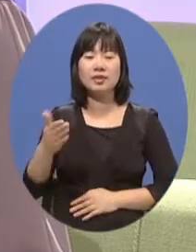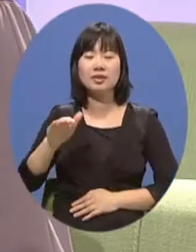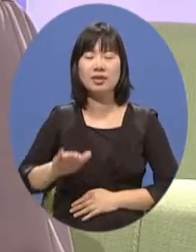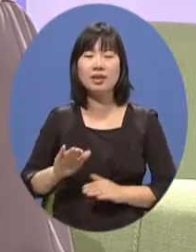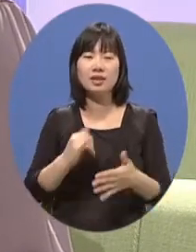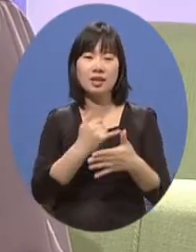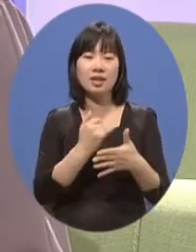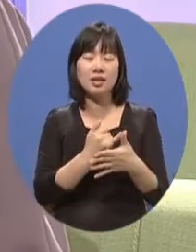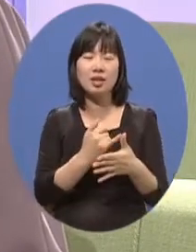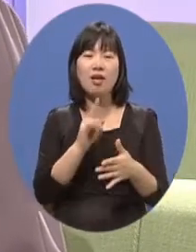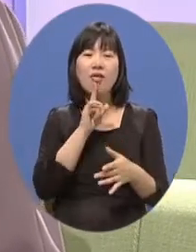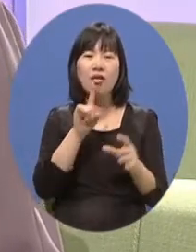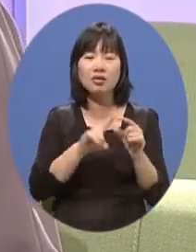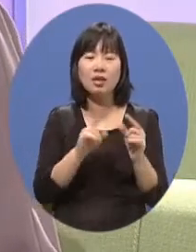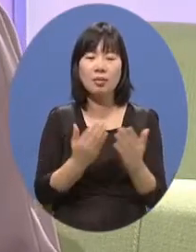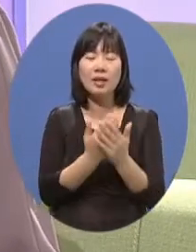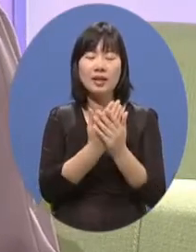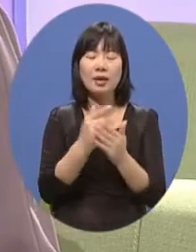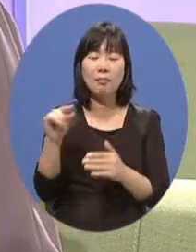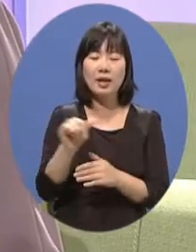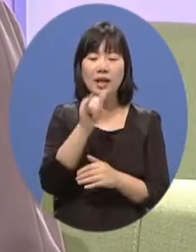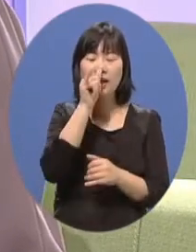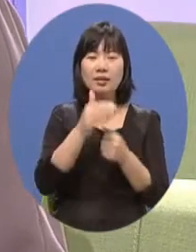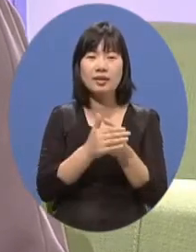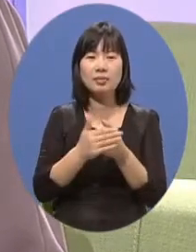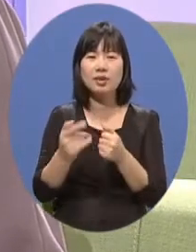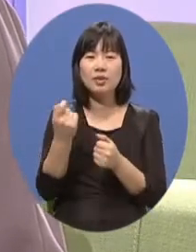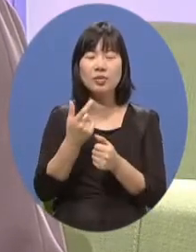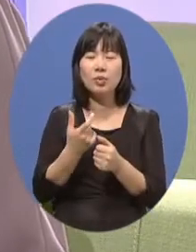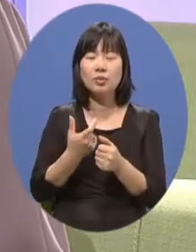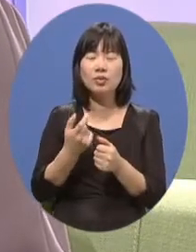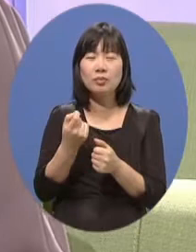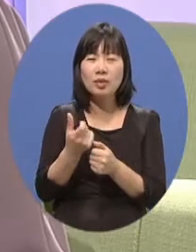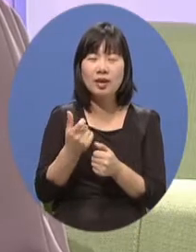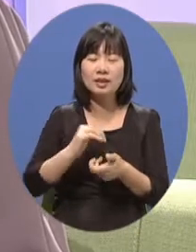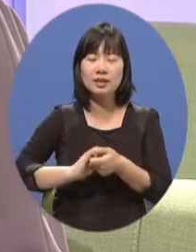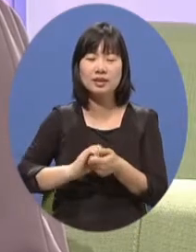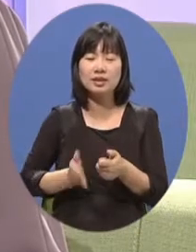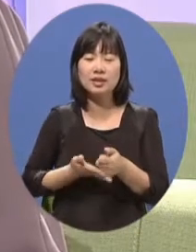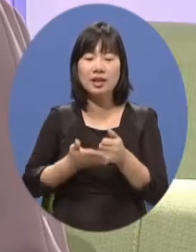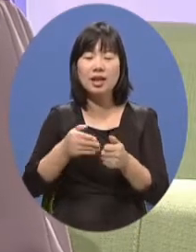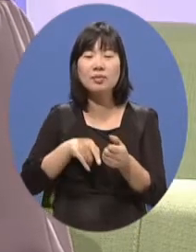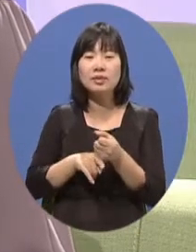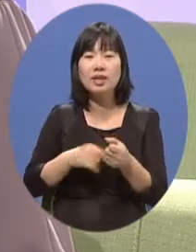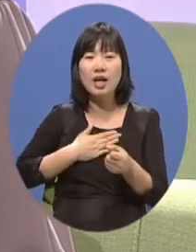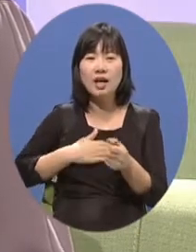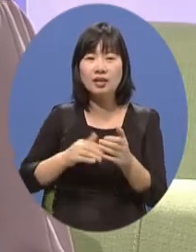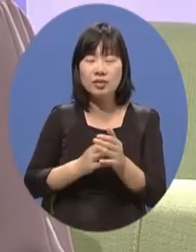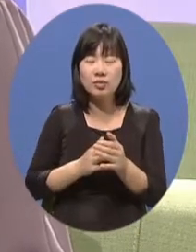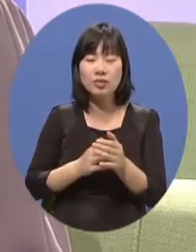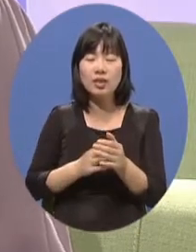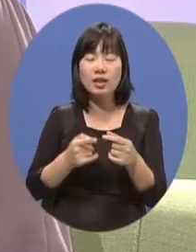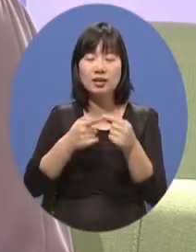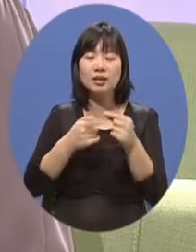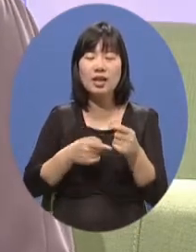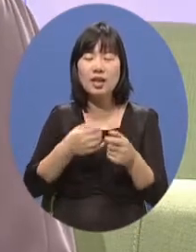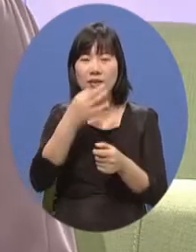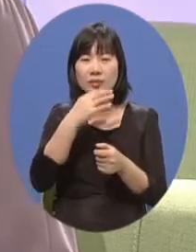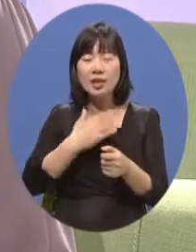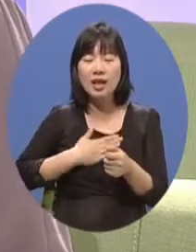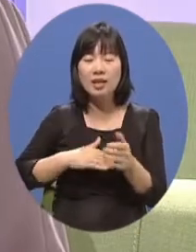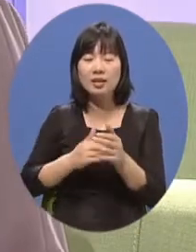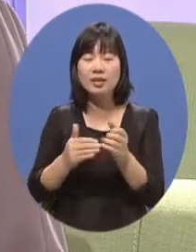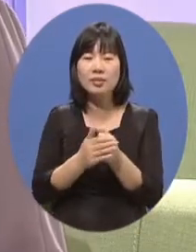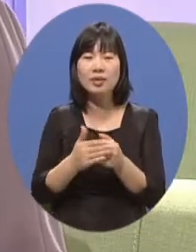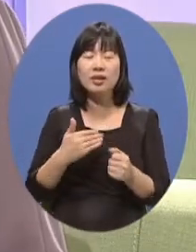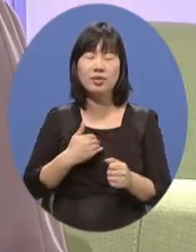이제 하은이가 언어 발달이 빠르다 보니까 이제 조금씩 아, 칭찬의 의미도 알게 되고 1등의 의미도 알게 되고 이러니까 나는